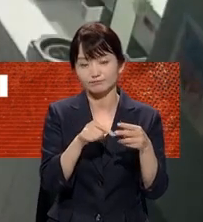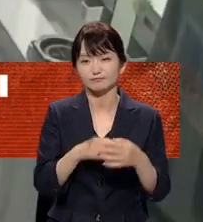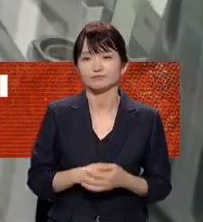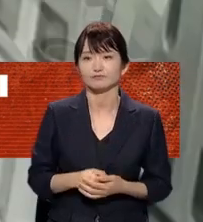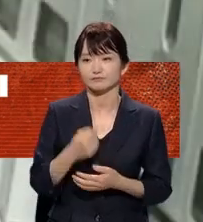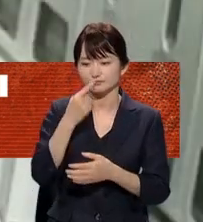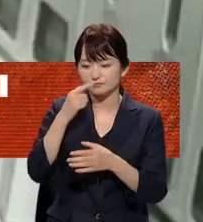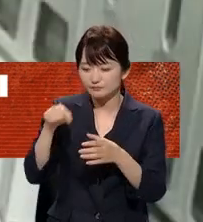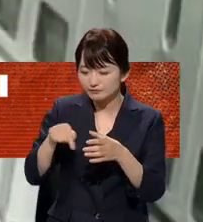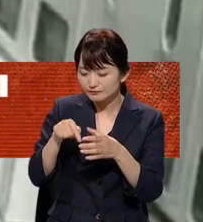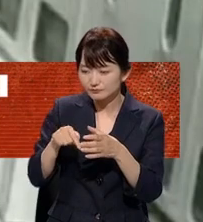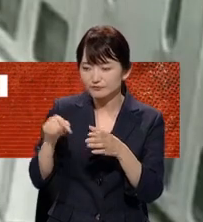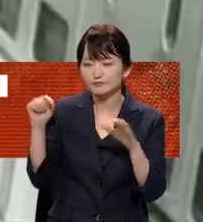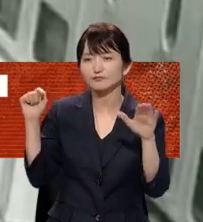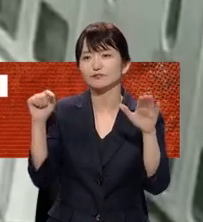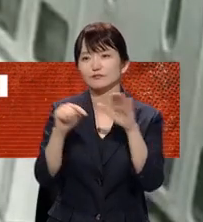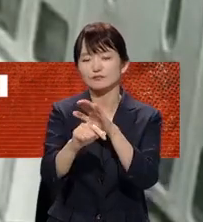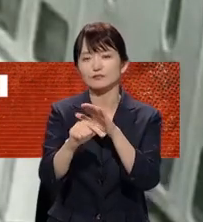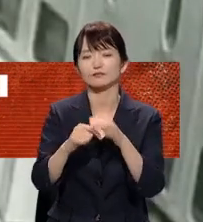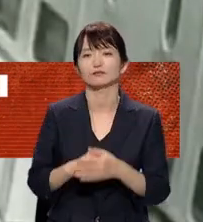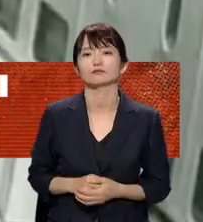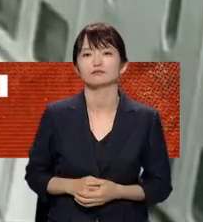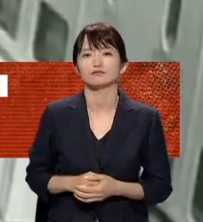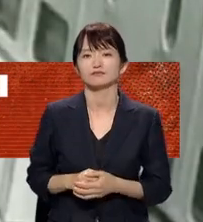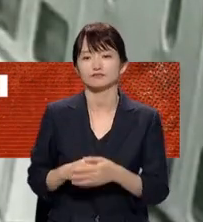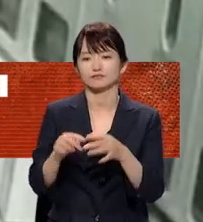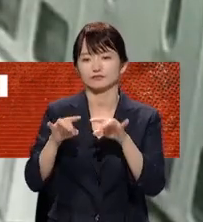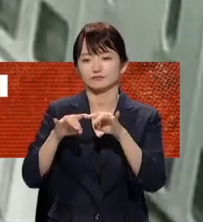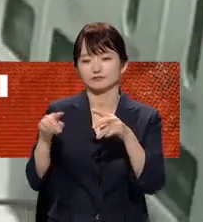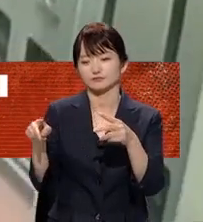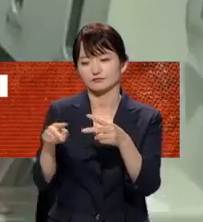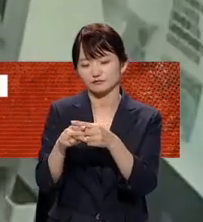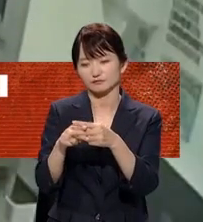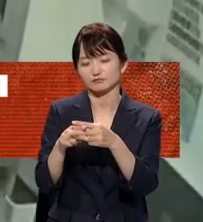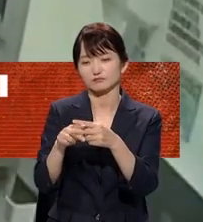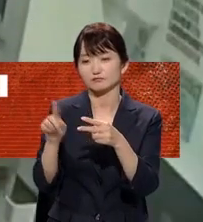사는 게 별말 없잖아요, 사실은. 그러니까. 뭘 샀으면 별말 없을 건데 그러니까.